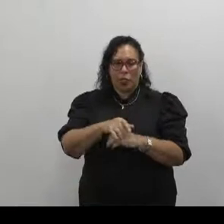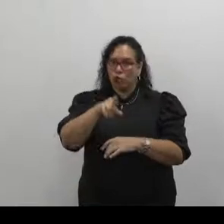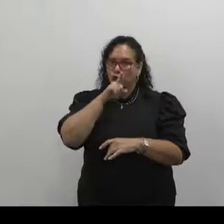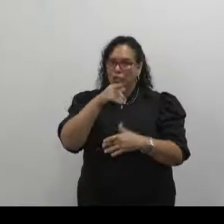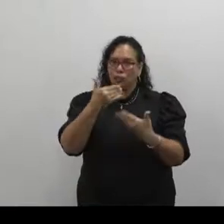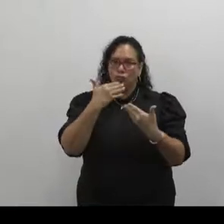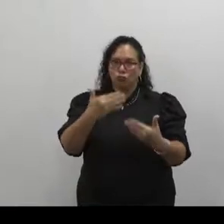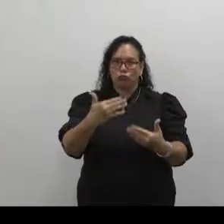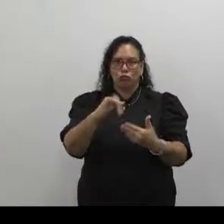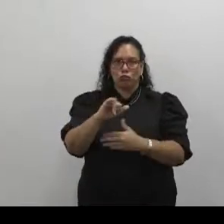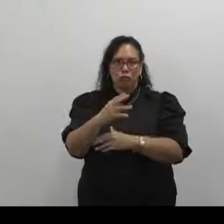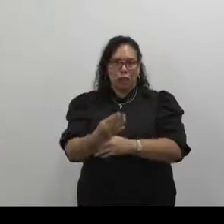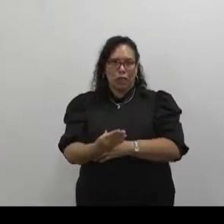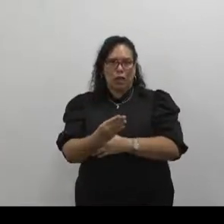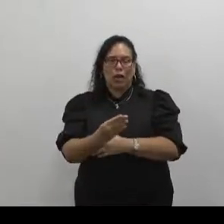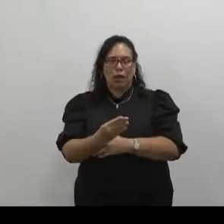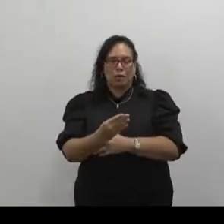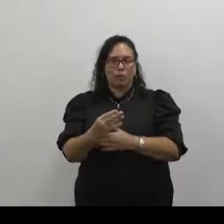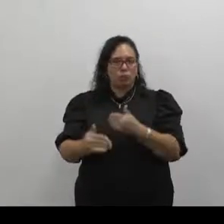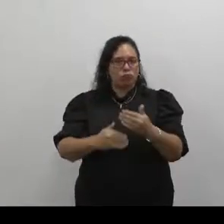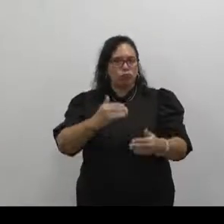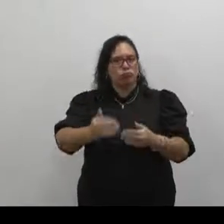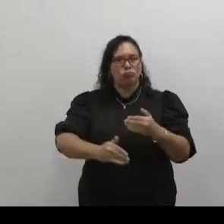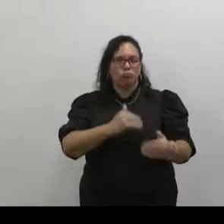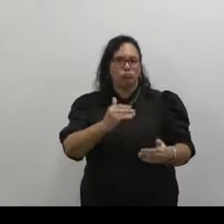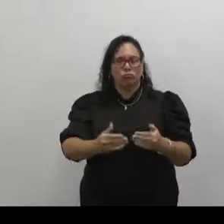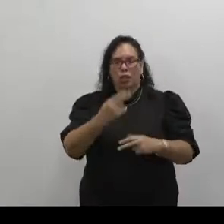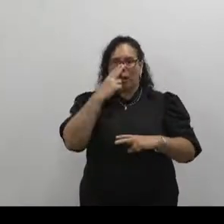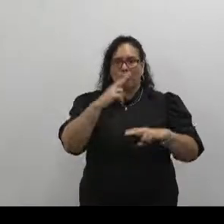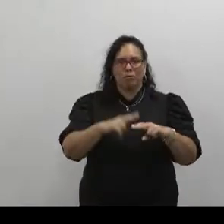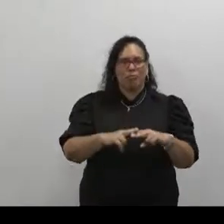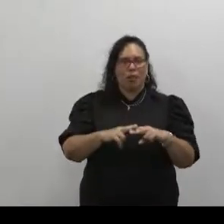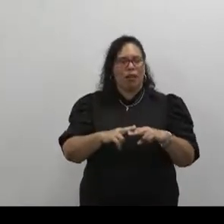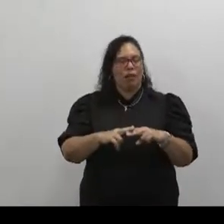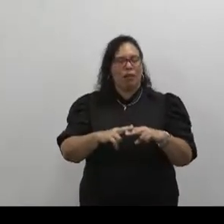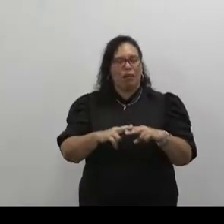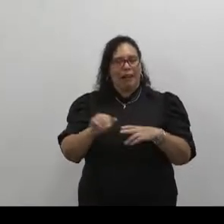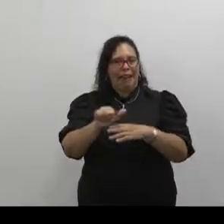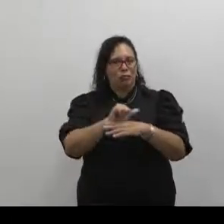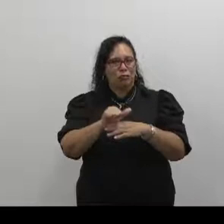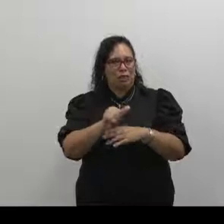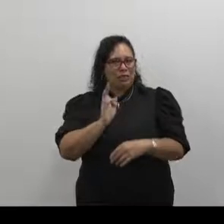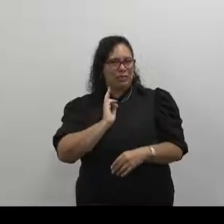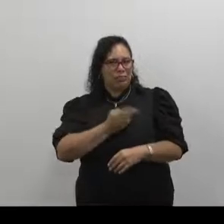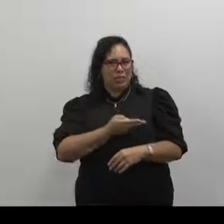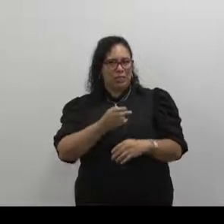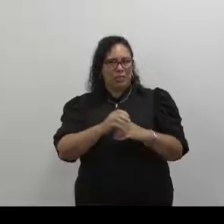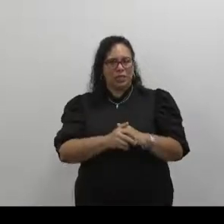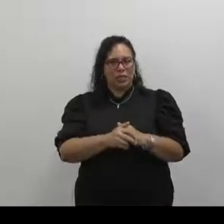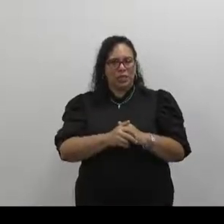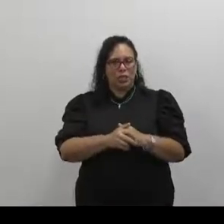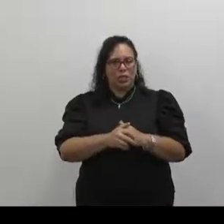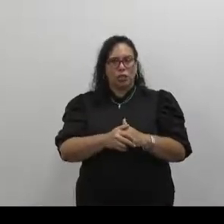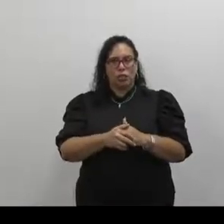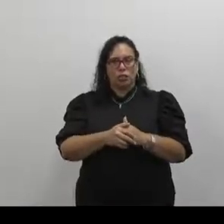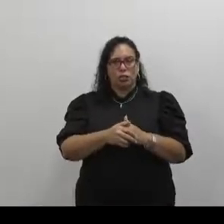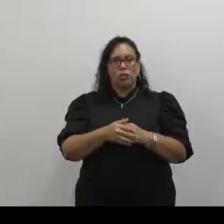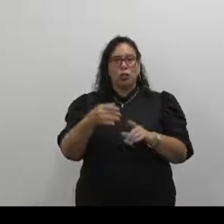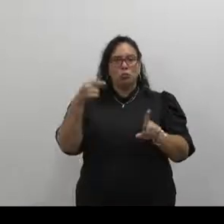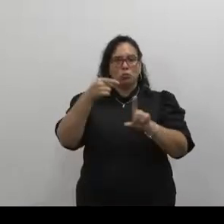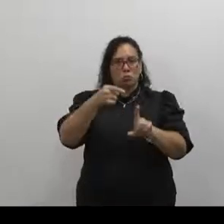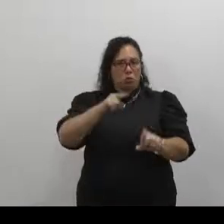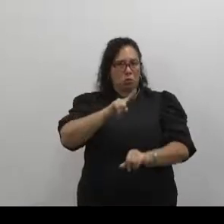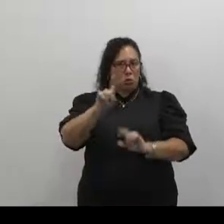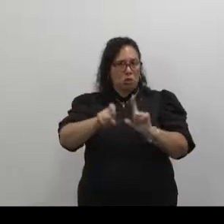krom xem xin châu ruộm nâng đàm bay bộ kia chơi chơi trong pi cá cục cồn phần này tham ở bốl cá riệp chom mà hộp à